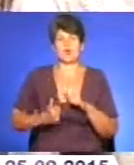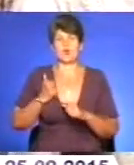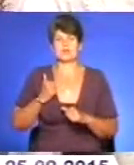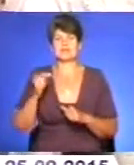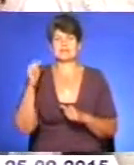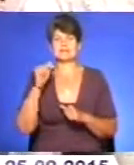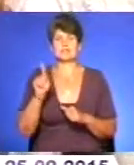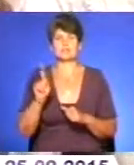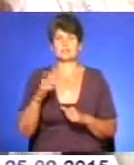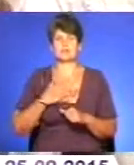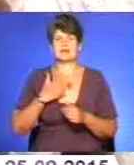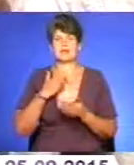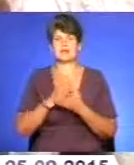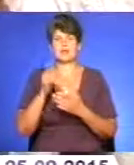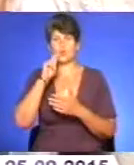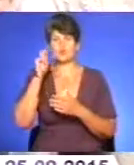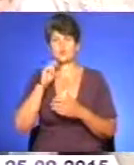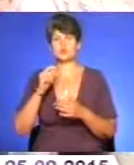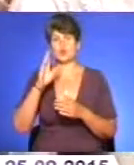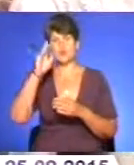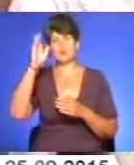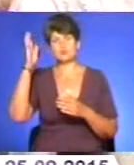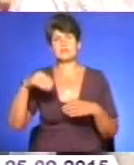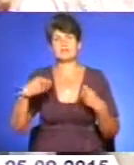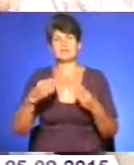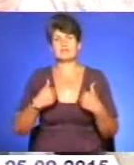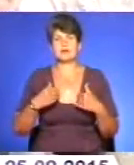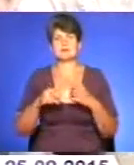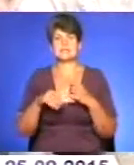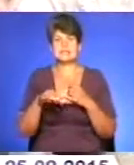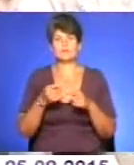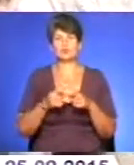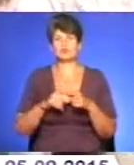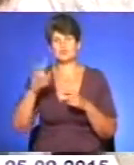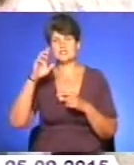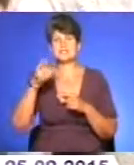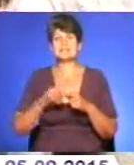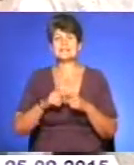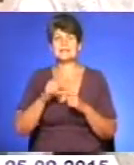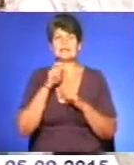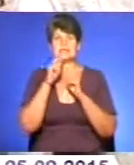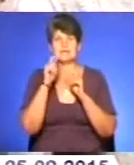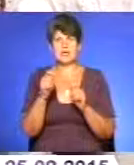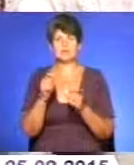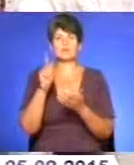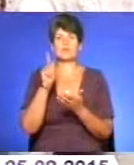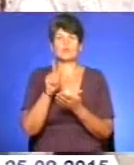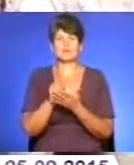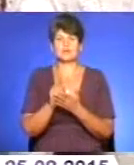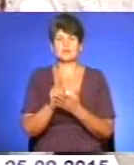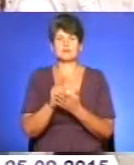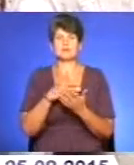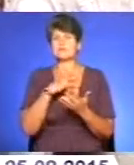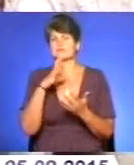ми є українці, що Господь дав нам цю землю, цю державу. І цей дар ми повинні від всіх своїх